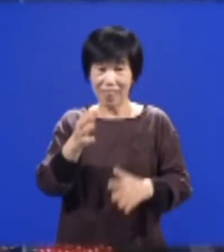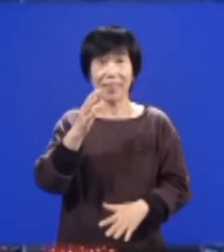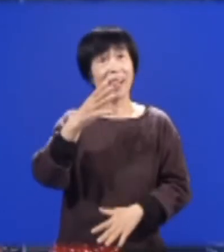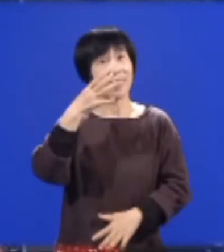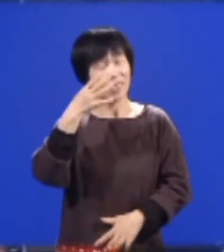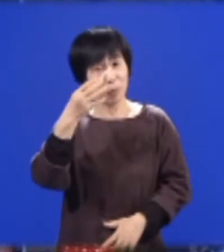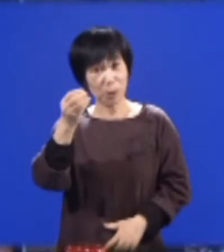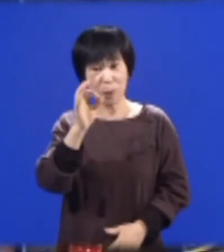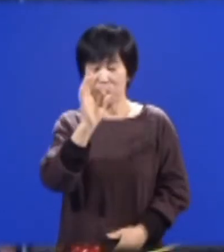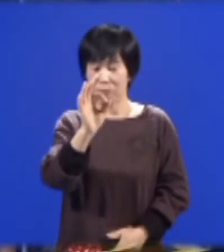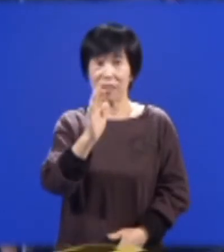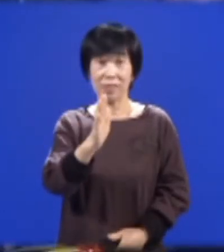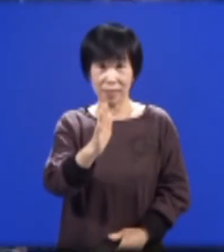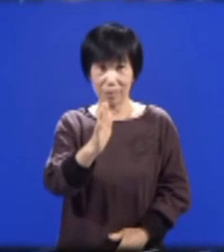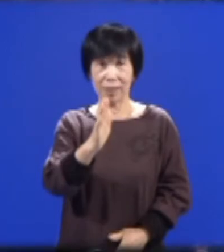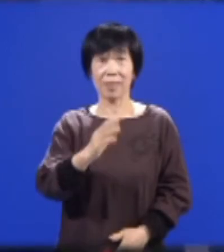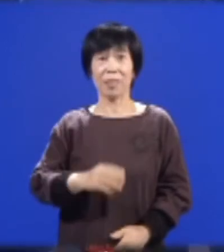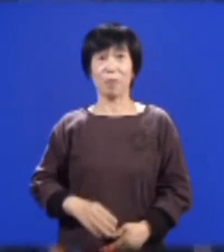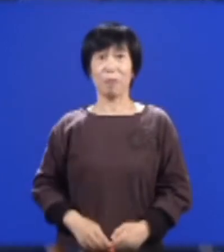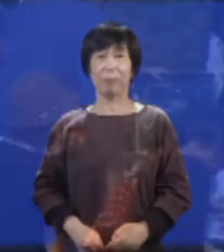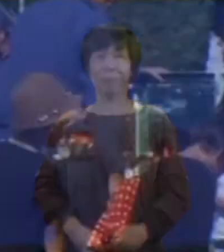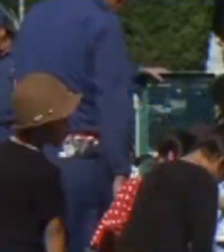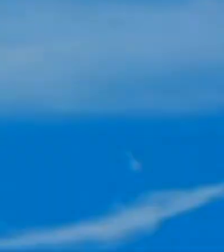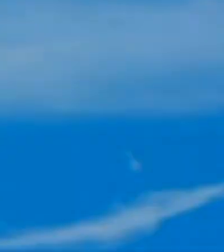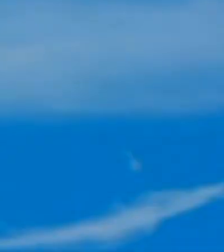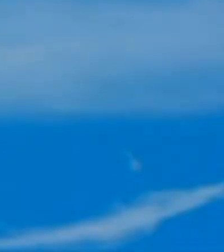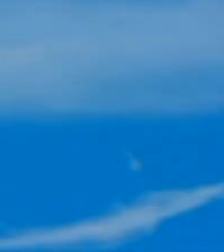を発見してみてはいかがですか。